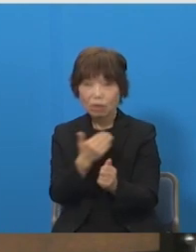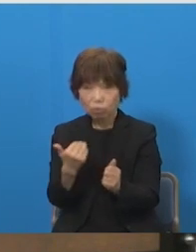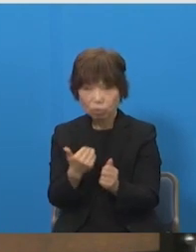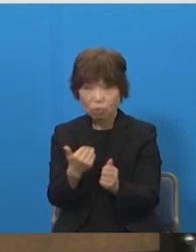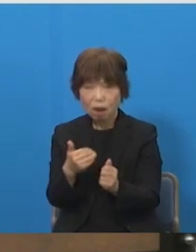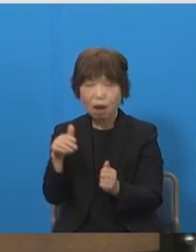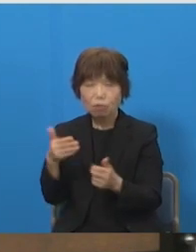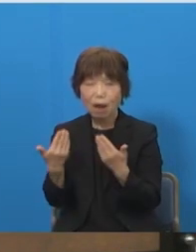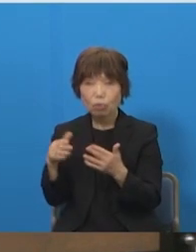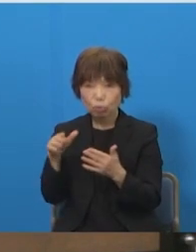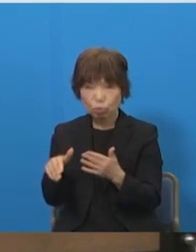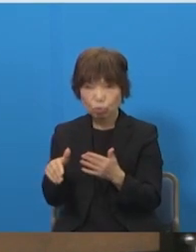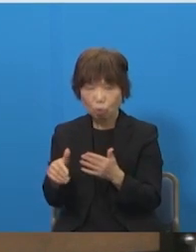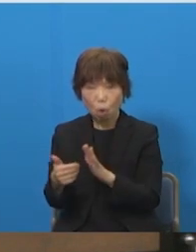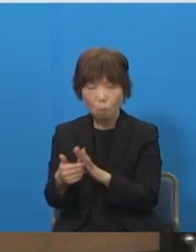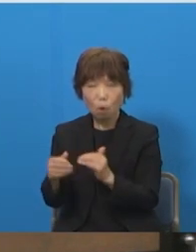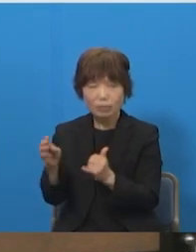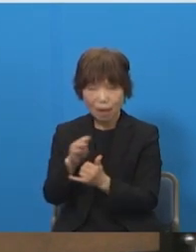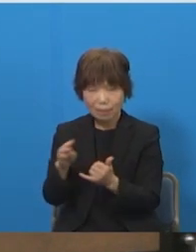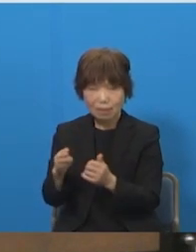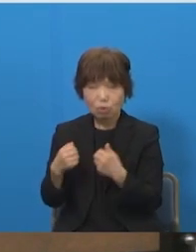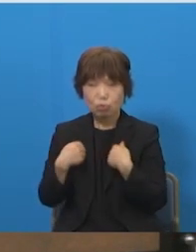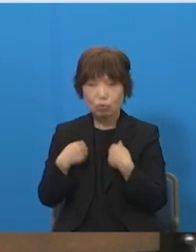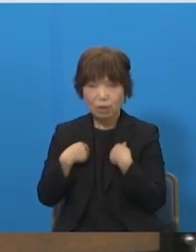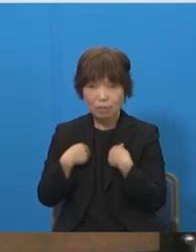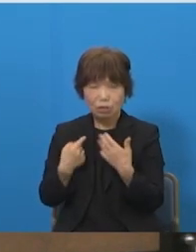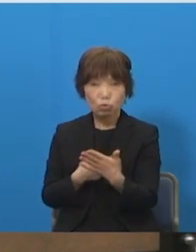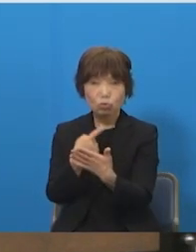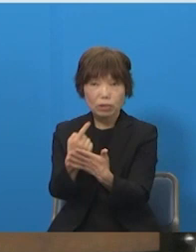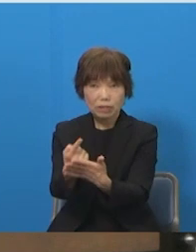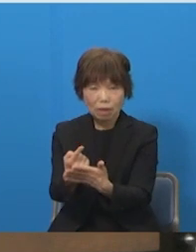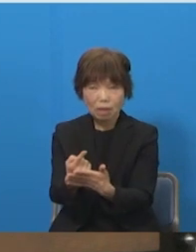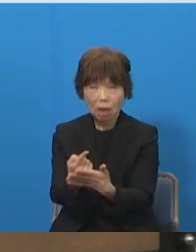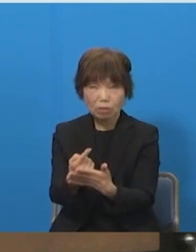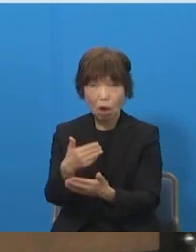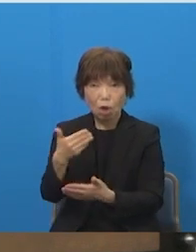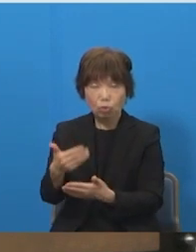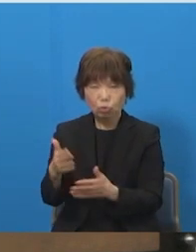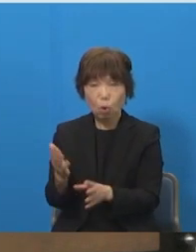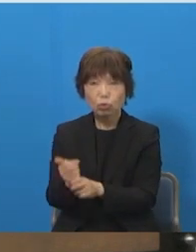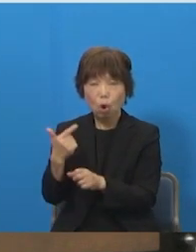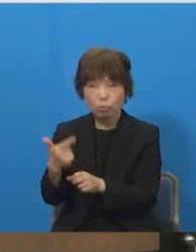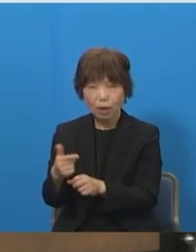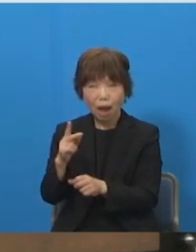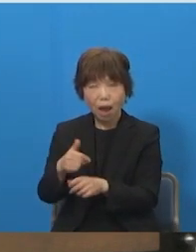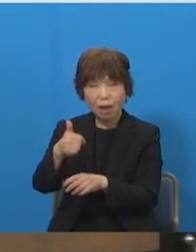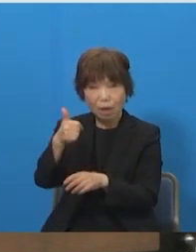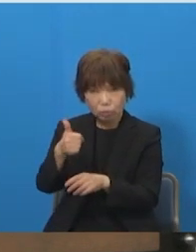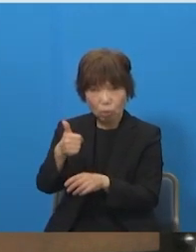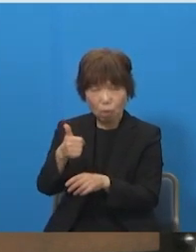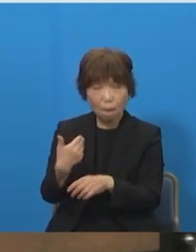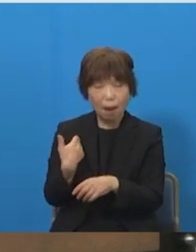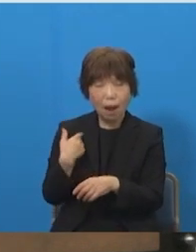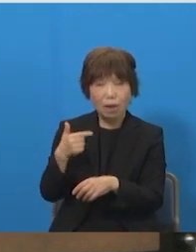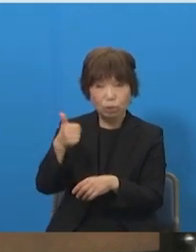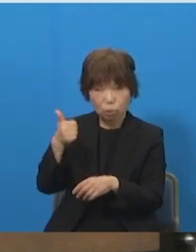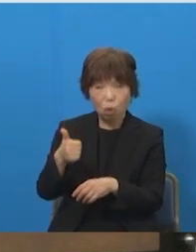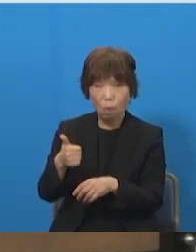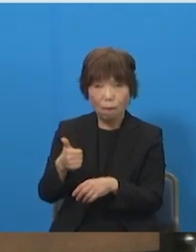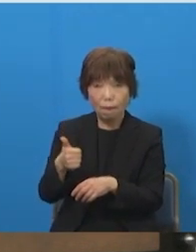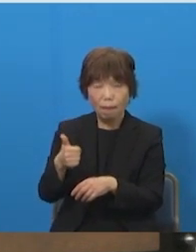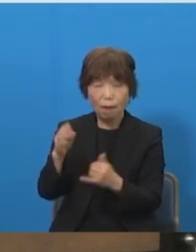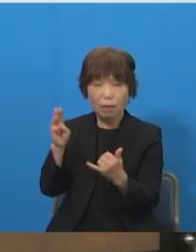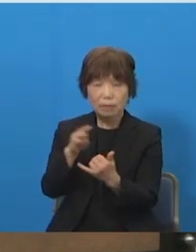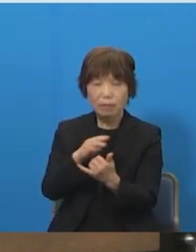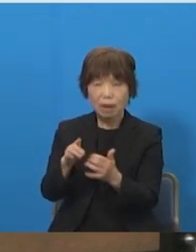防災訓練や自主防災会の総会に出席されている区の総務や防災課長や係長は、震災時